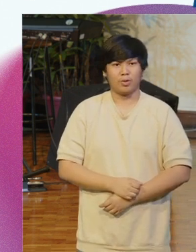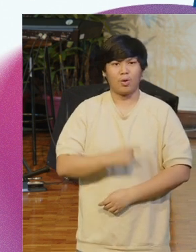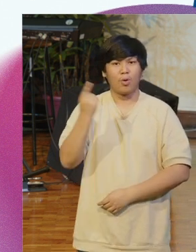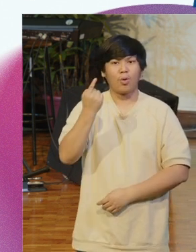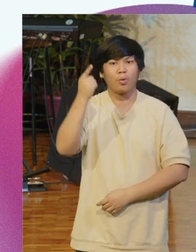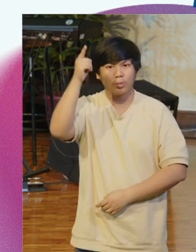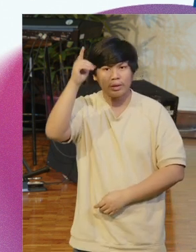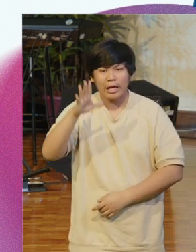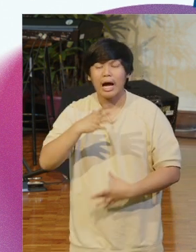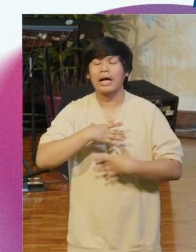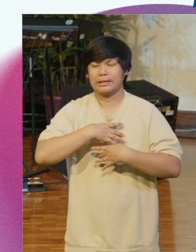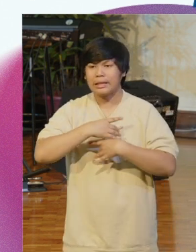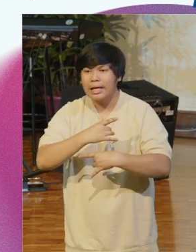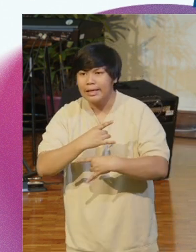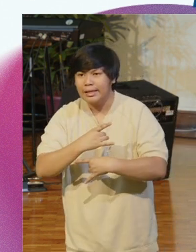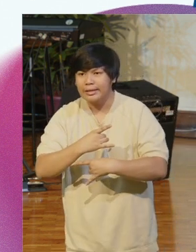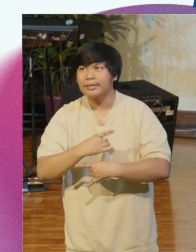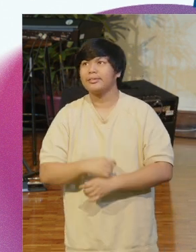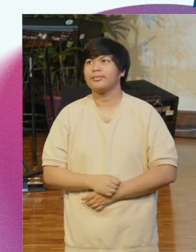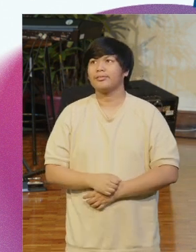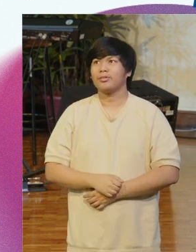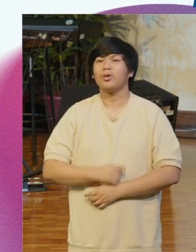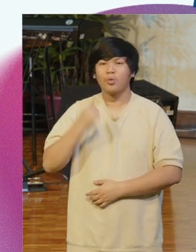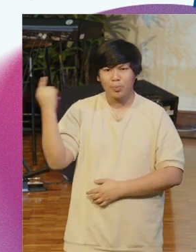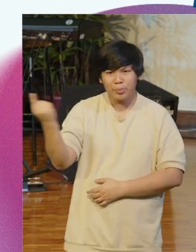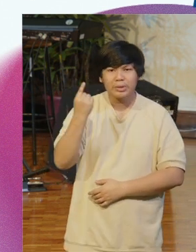only as He pleases,